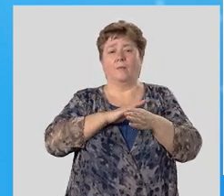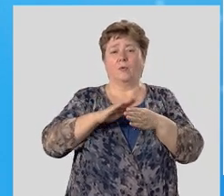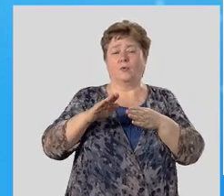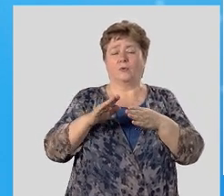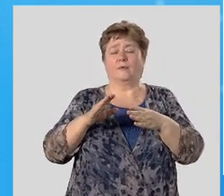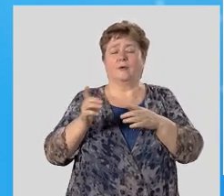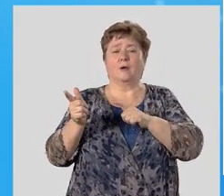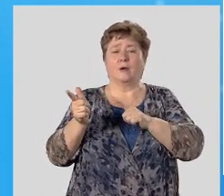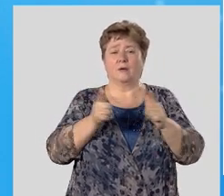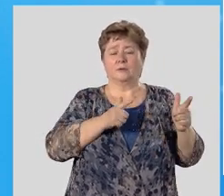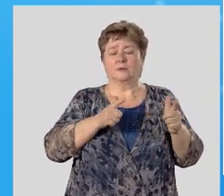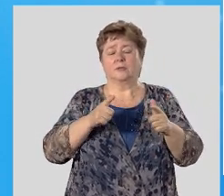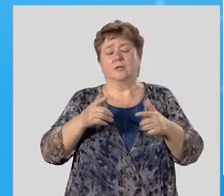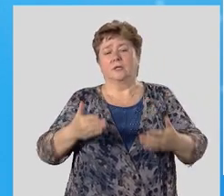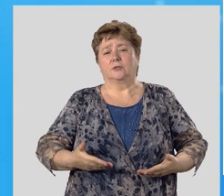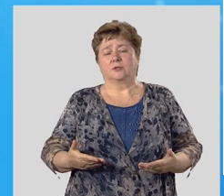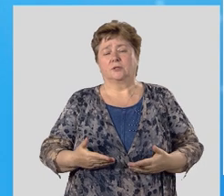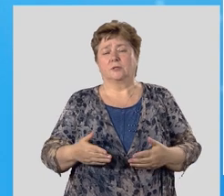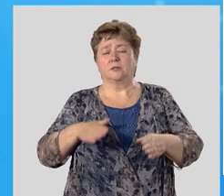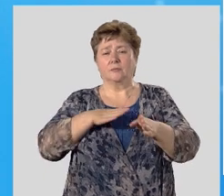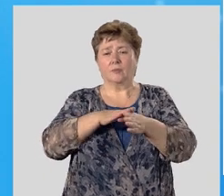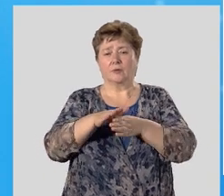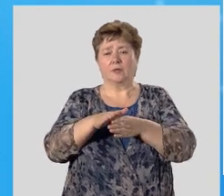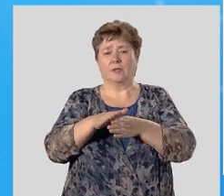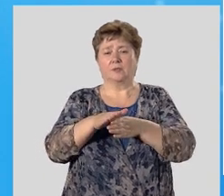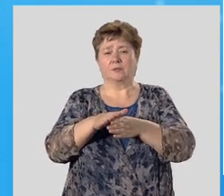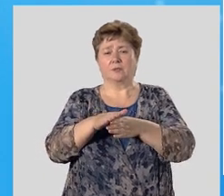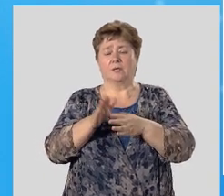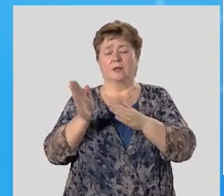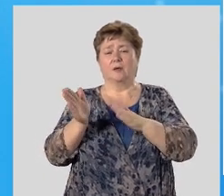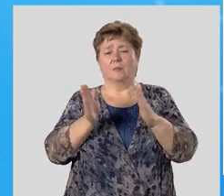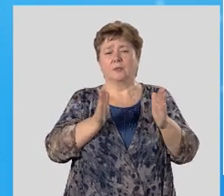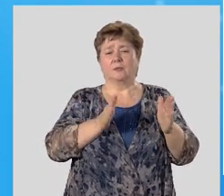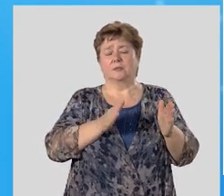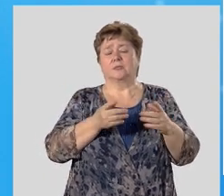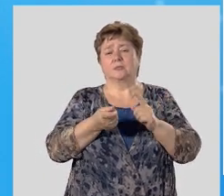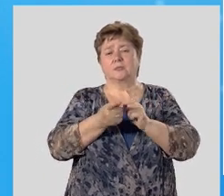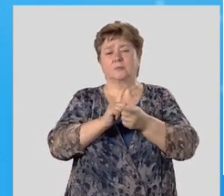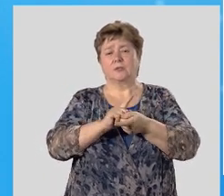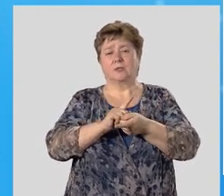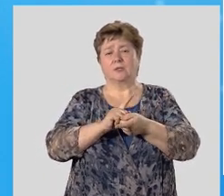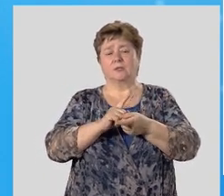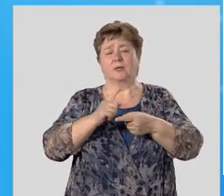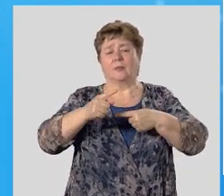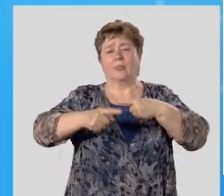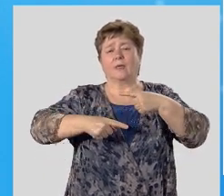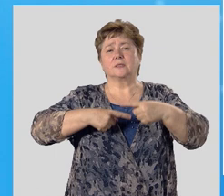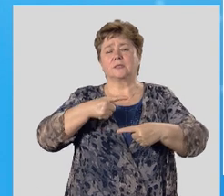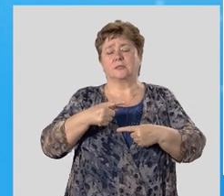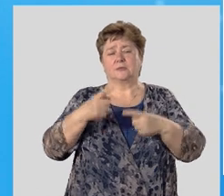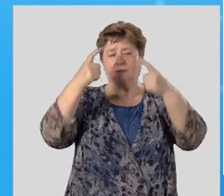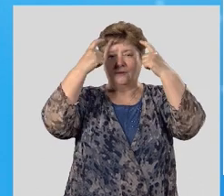уровне организации жизни осуществляется процесс изменения